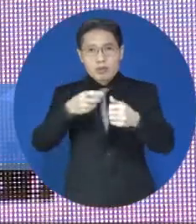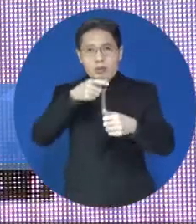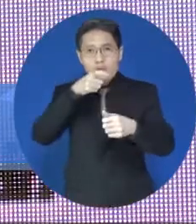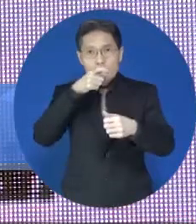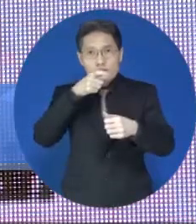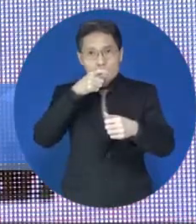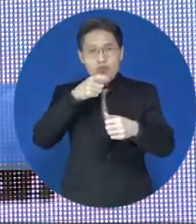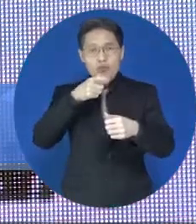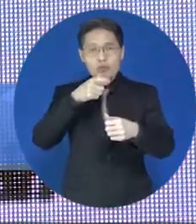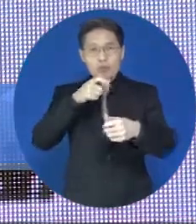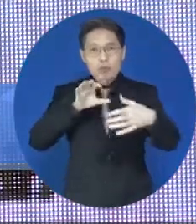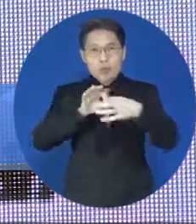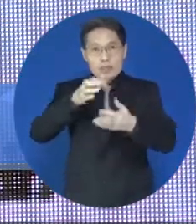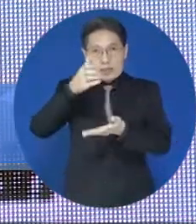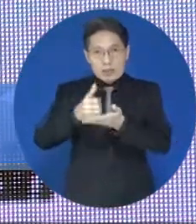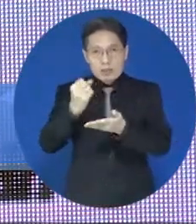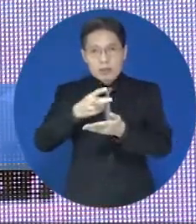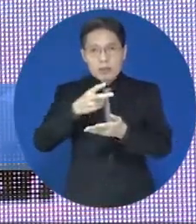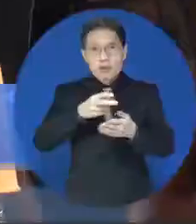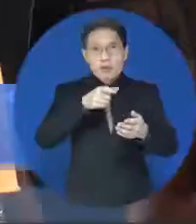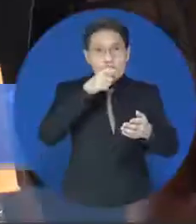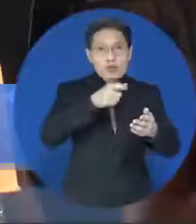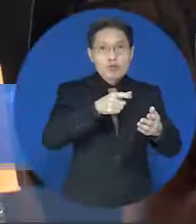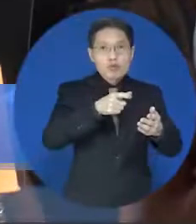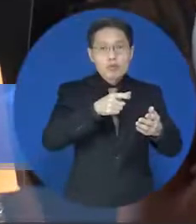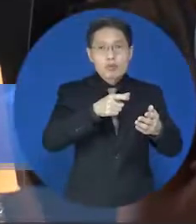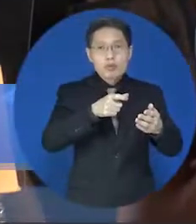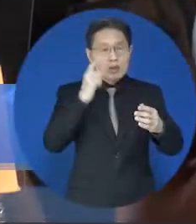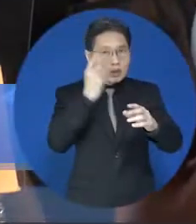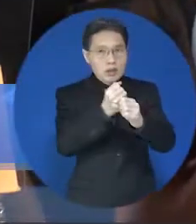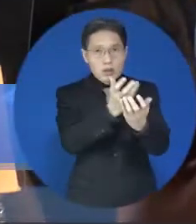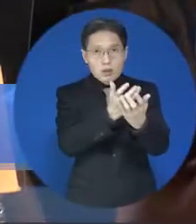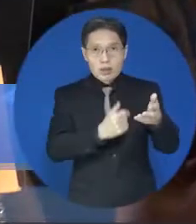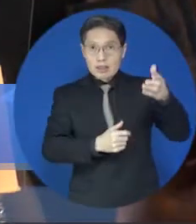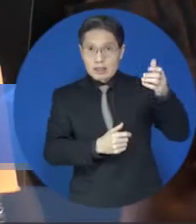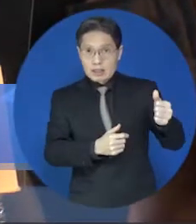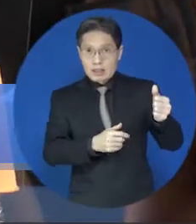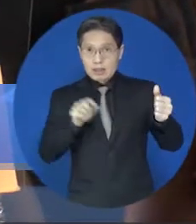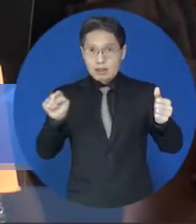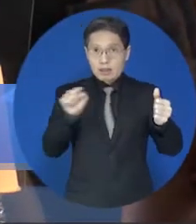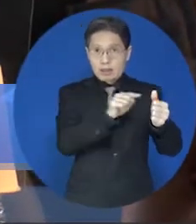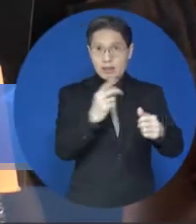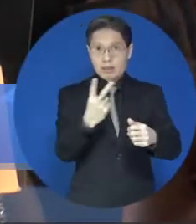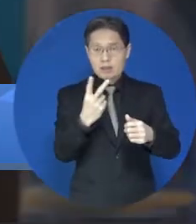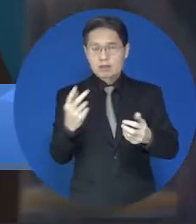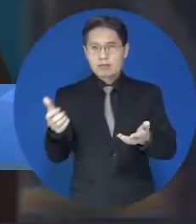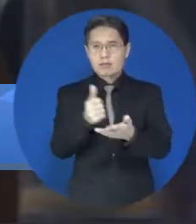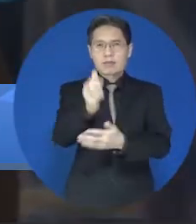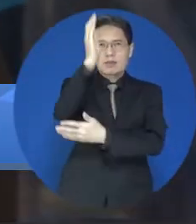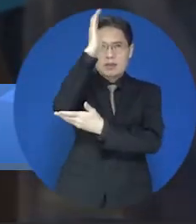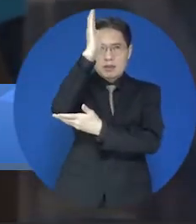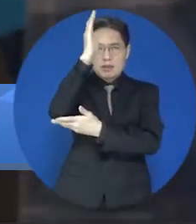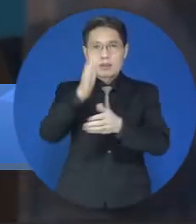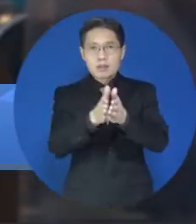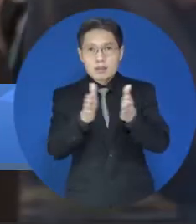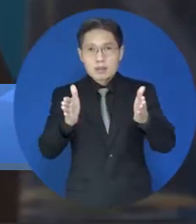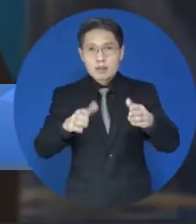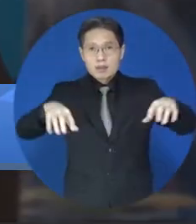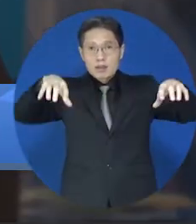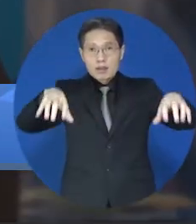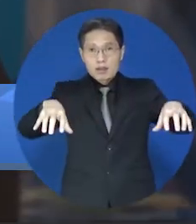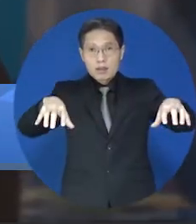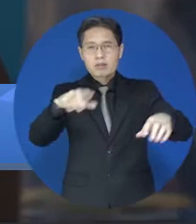포션 회장과 국제 수자원 학부의 가브리엘 x10 회장의 현장 기조연설을 시작으로 두 개의 세션이